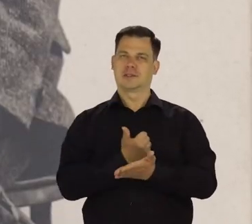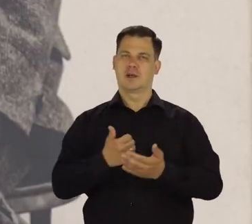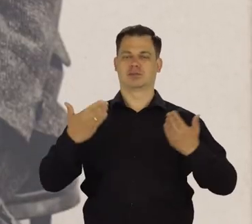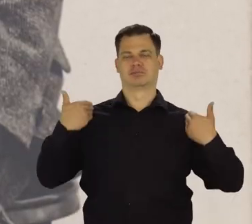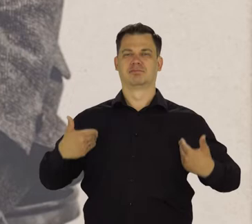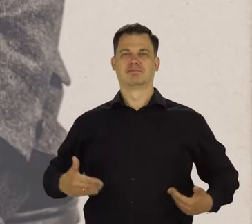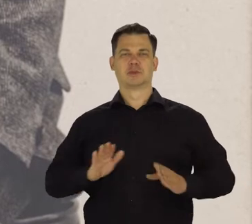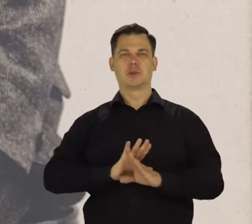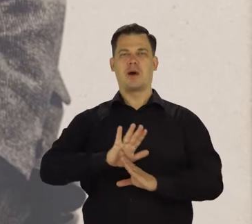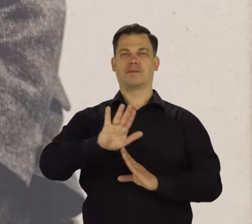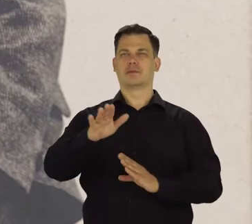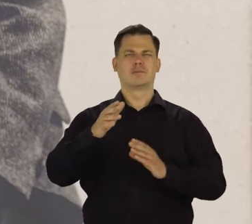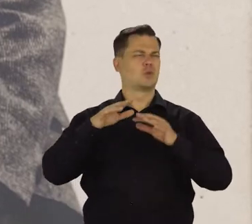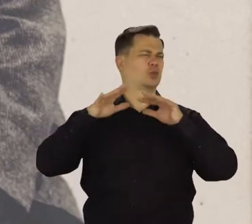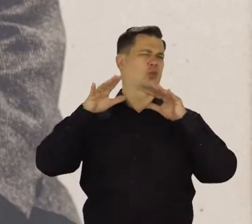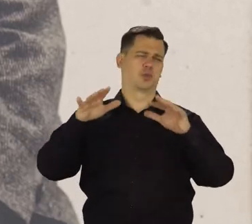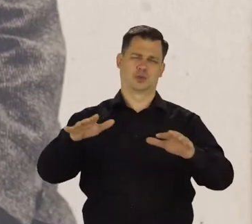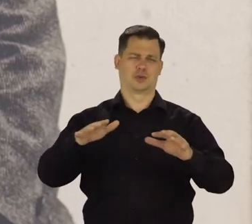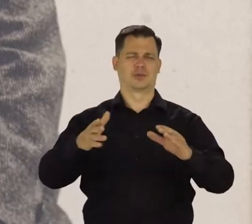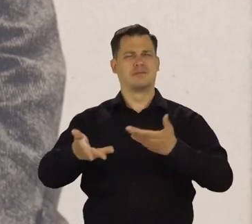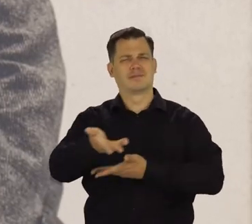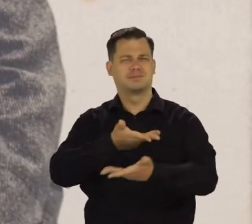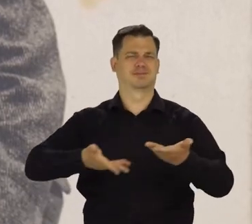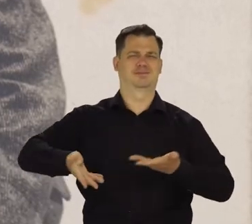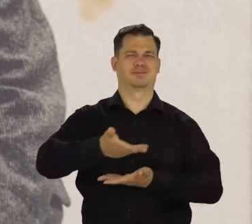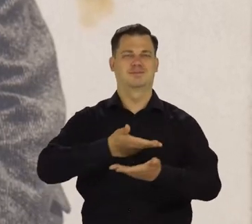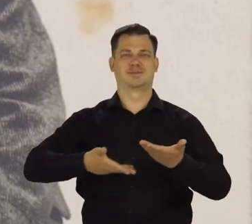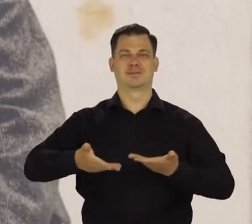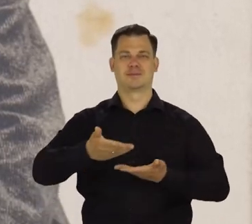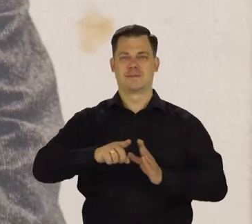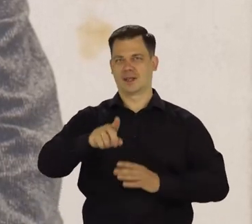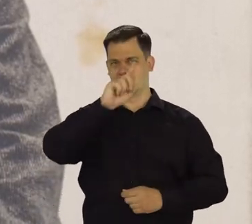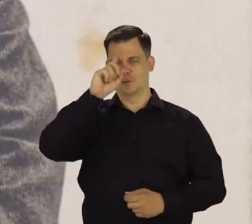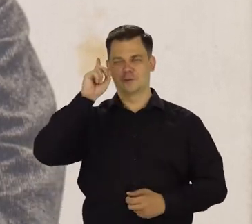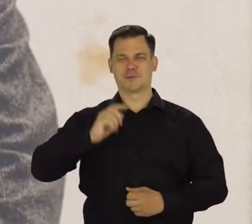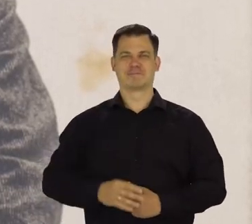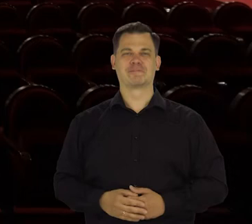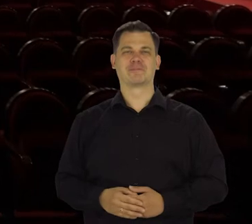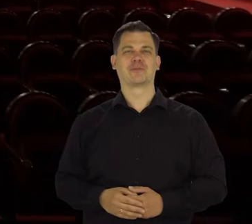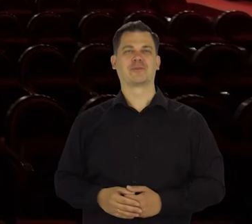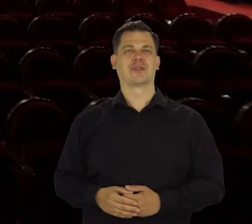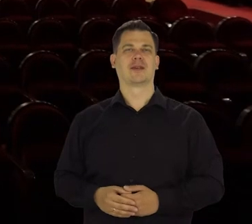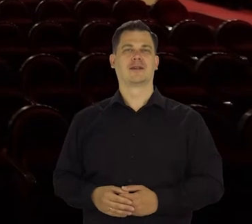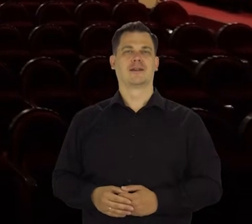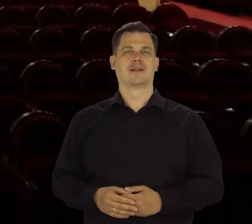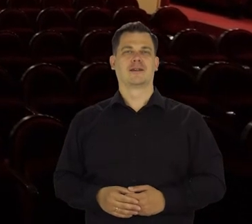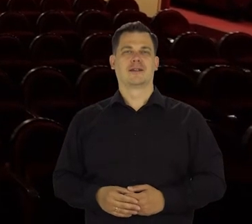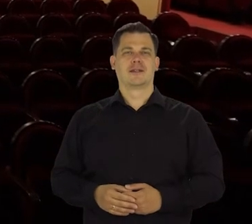z tego po to, żeby rzeczywiście dużo, dużo oddawać społeczeństwu.